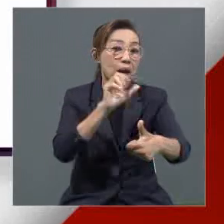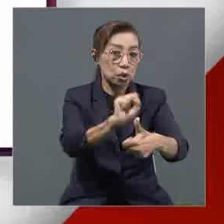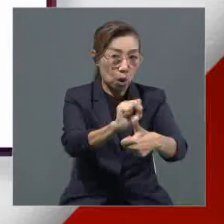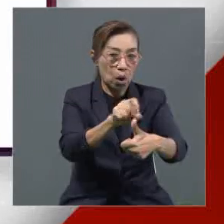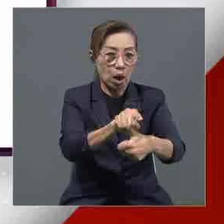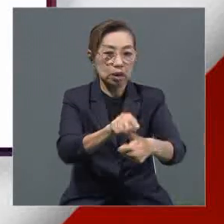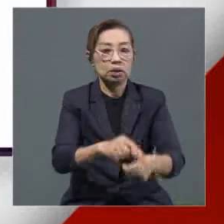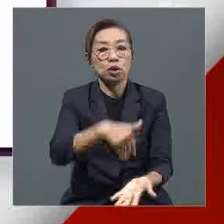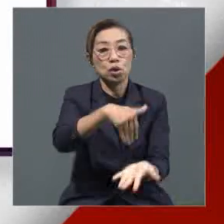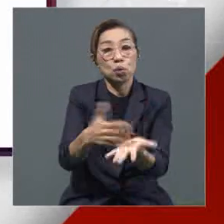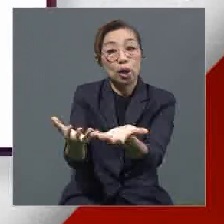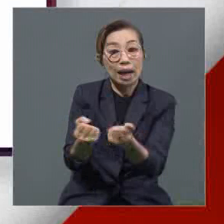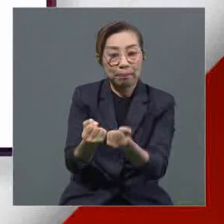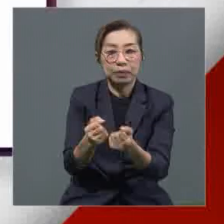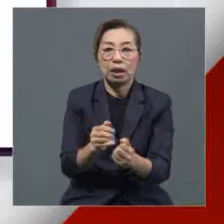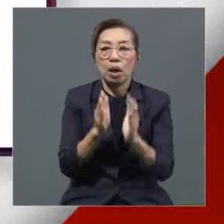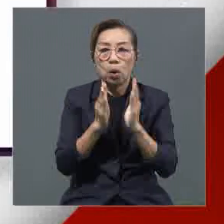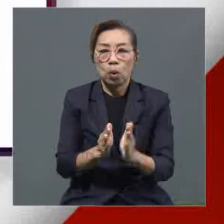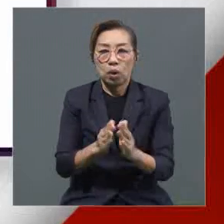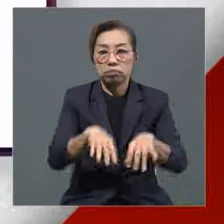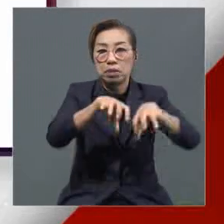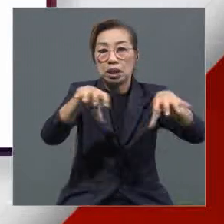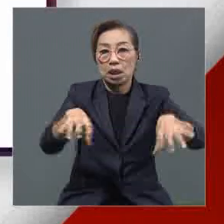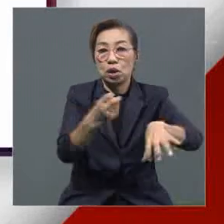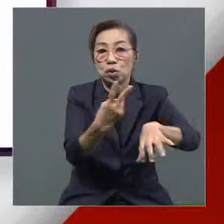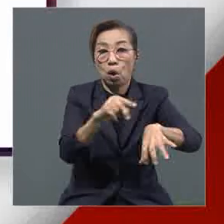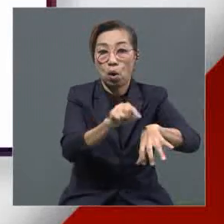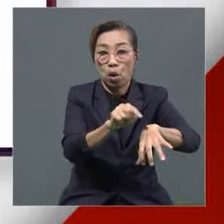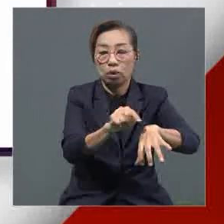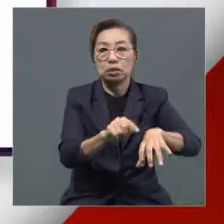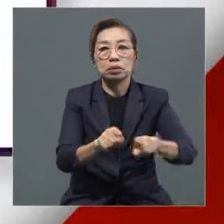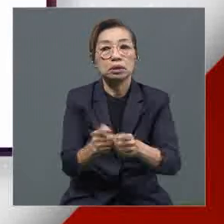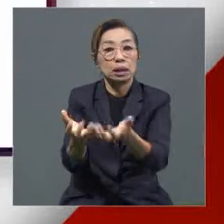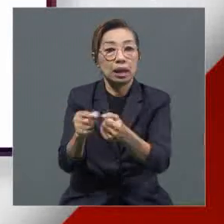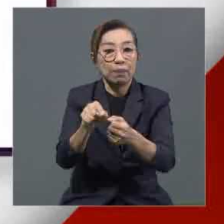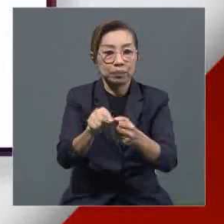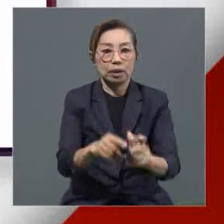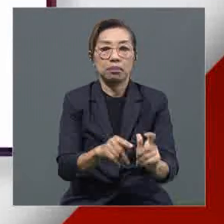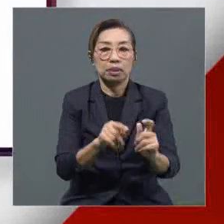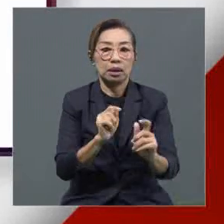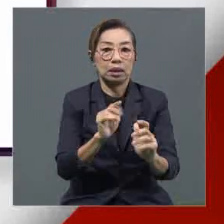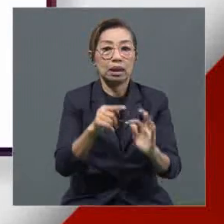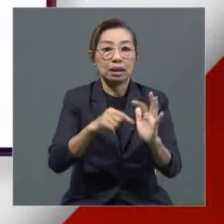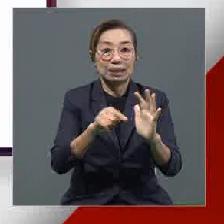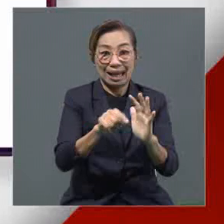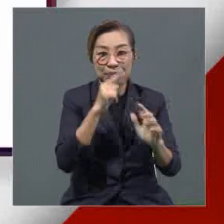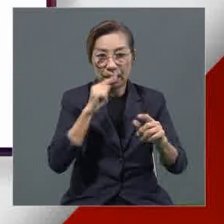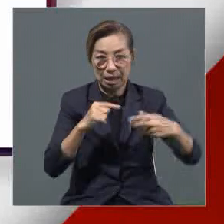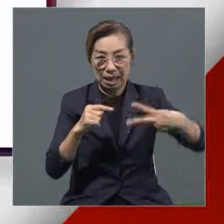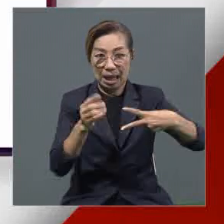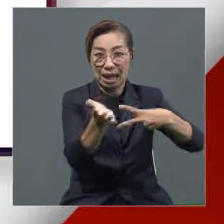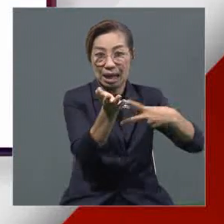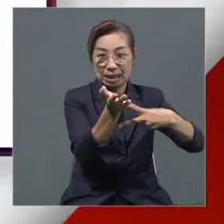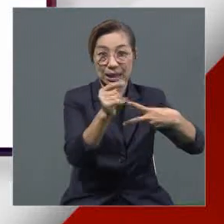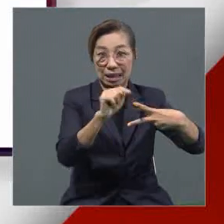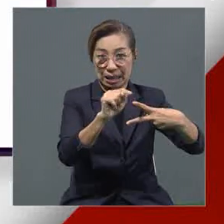วคราวจุดนี้นะฮะมีอยู่2แห่งนะครับพื้นที่ปลอดภัยชั่วคราวท่าข้ามสินค้า25ตำบลท่าสายลว